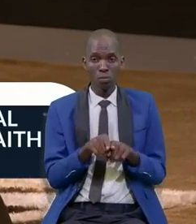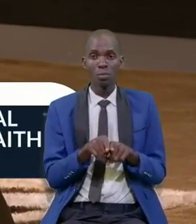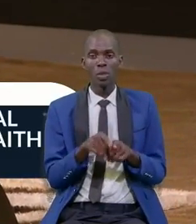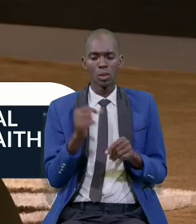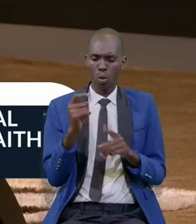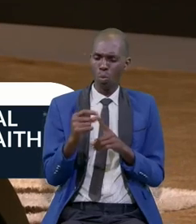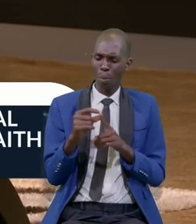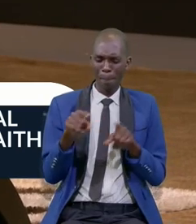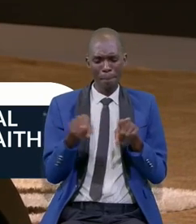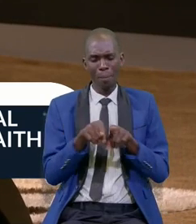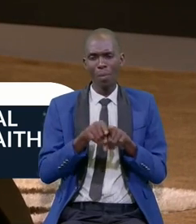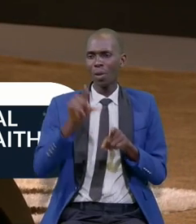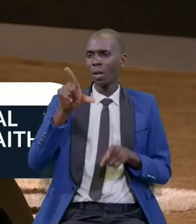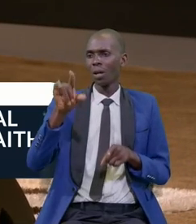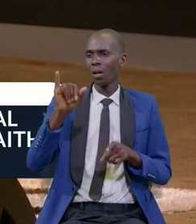Rahab,